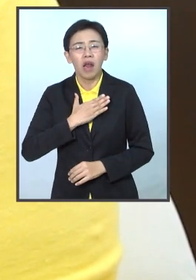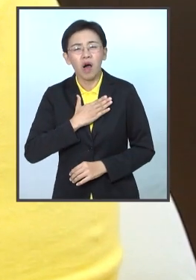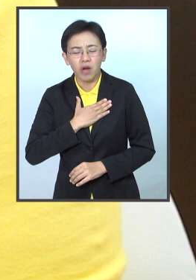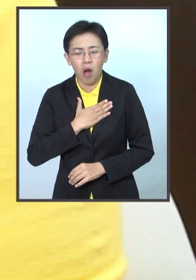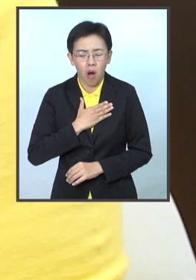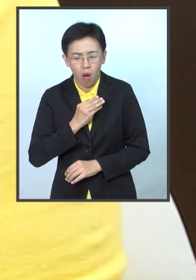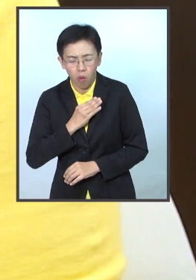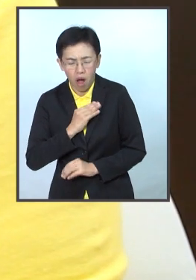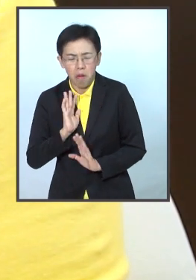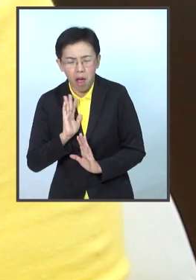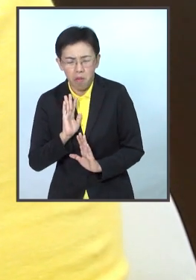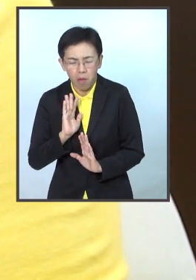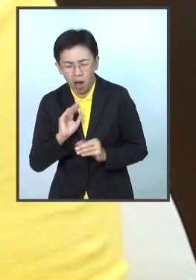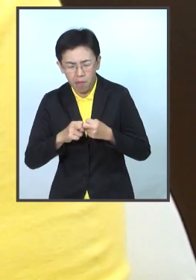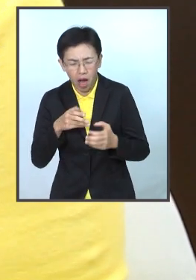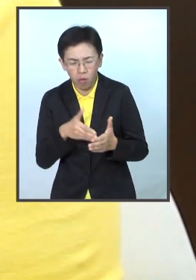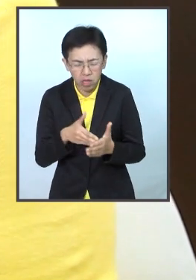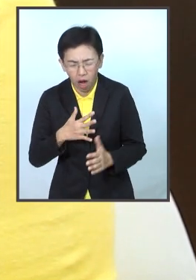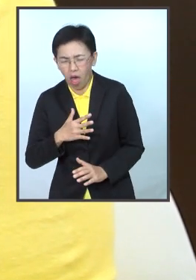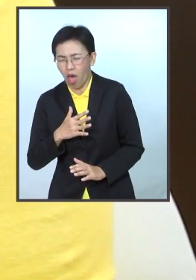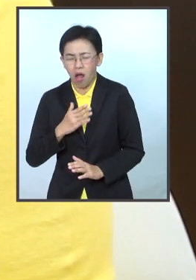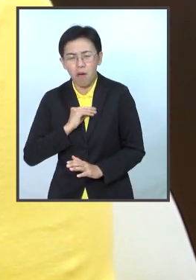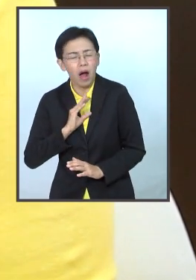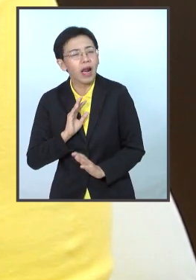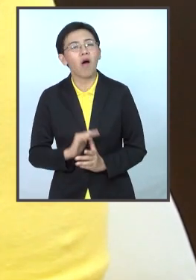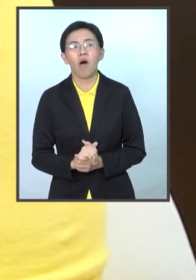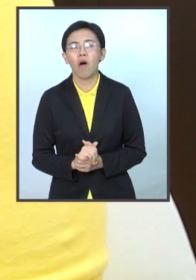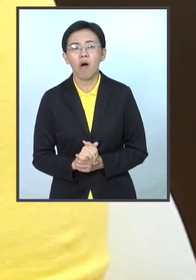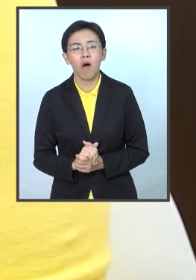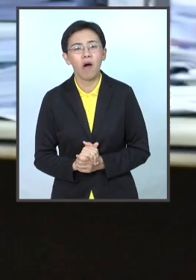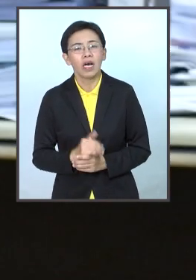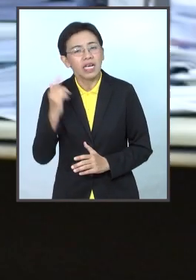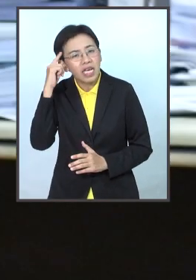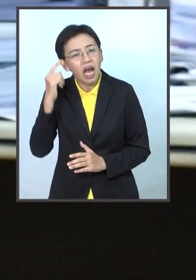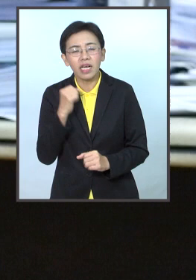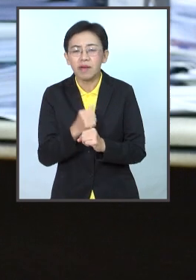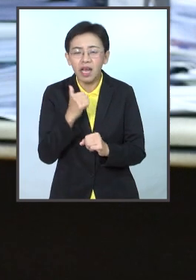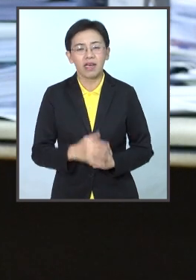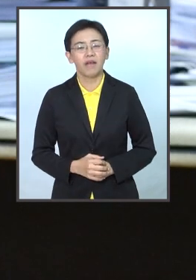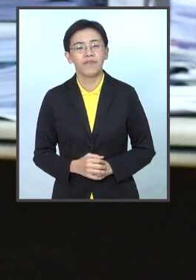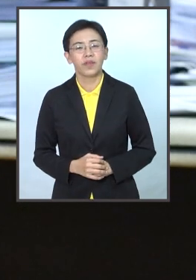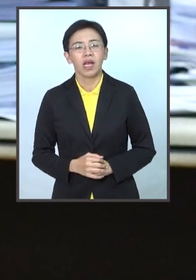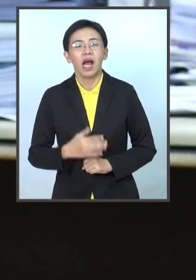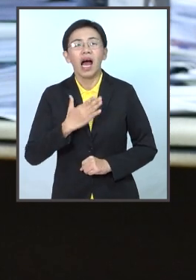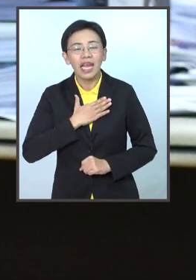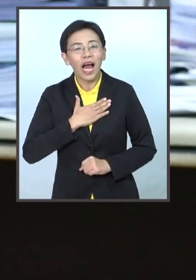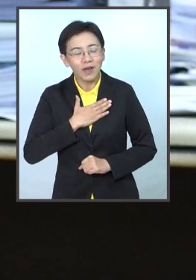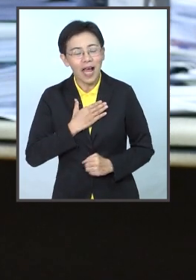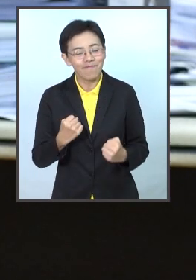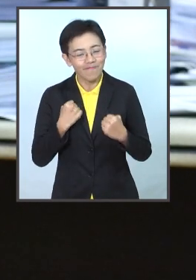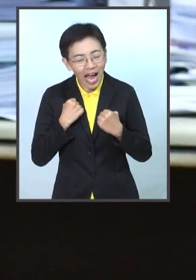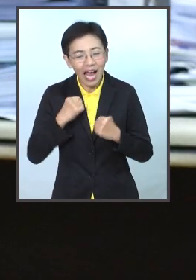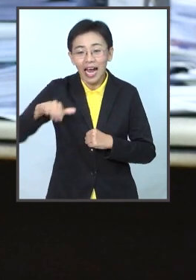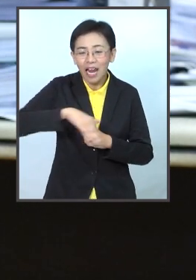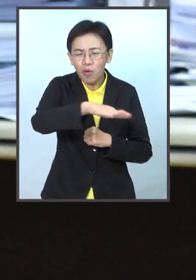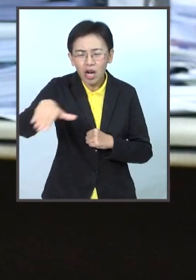ะไม่กล้าที่จะฟันฝ่าอุปสรรคที่มันจะเกิดขึ้นภาคหน้าได้อันนี้ทำขอฝากเป็นกำลังใจให้ตัวเองแล้วก็พี่ๆ